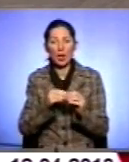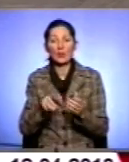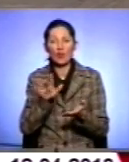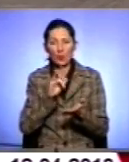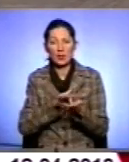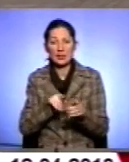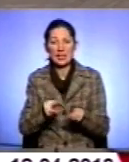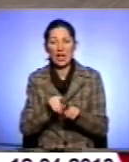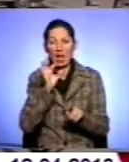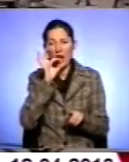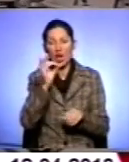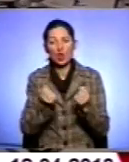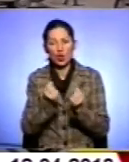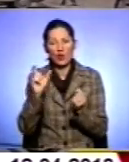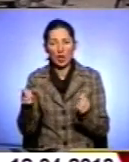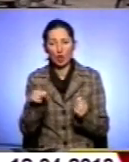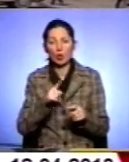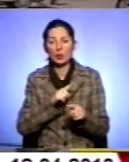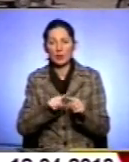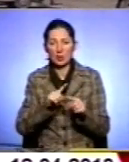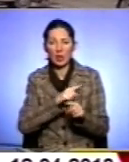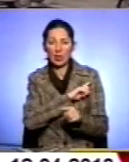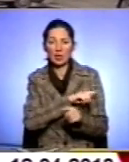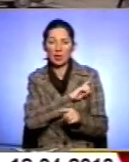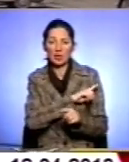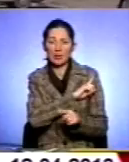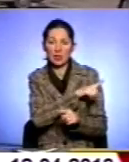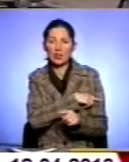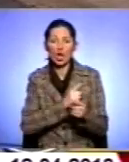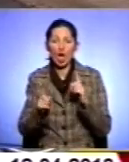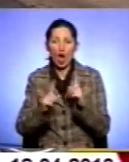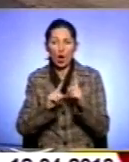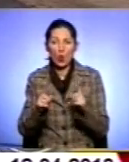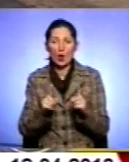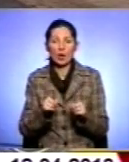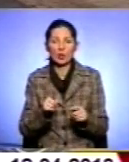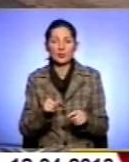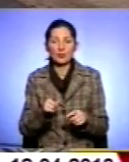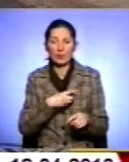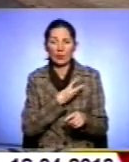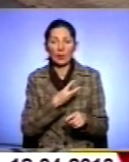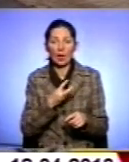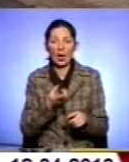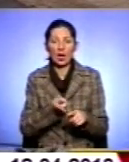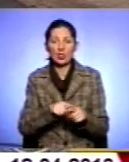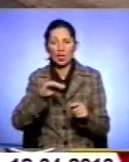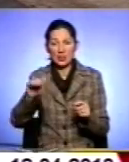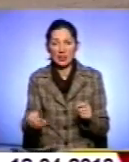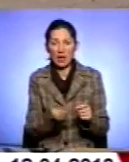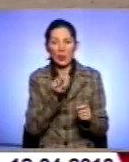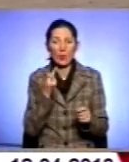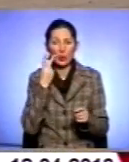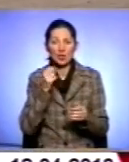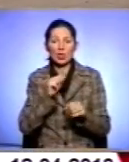про неї кажуть водії. Тут пожвавлений рух, а через вибоїни – постійні затори. Сьогодні тут проводять підготовчі роботи під